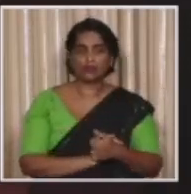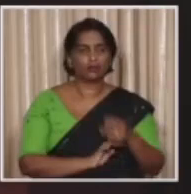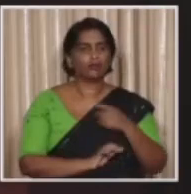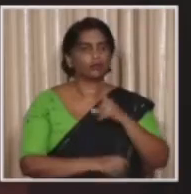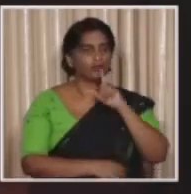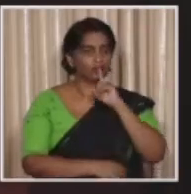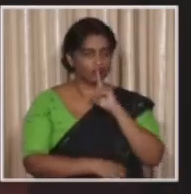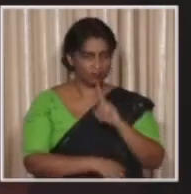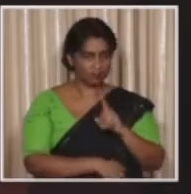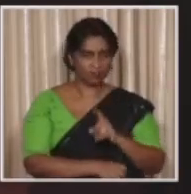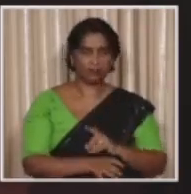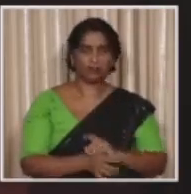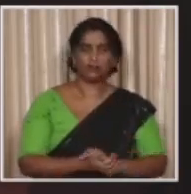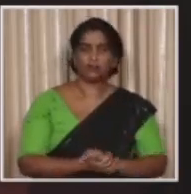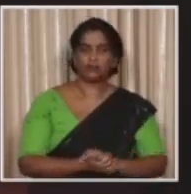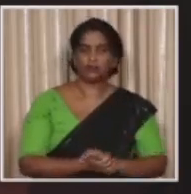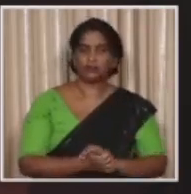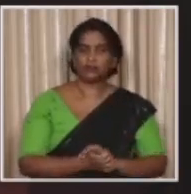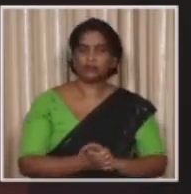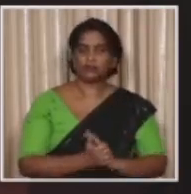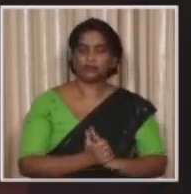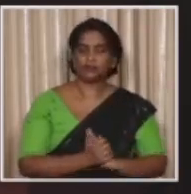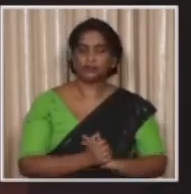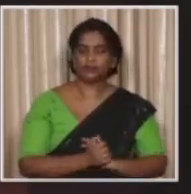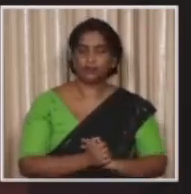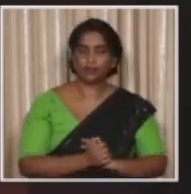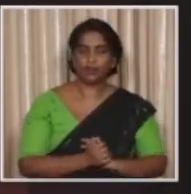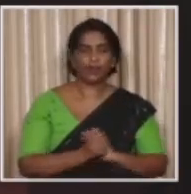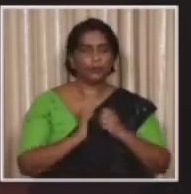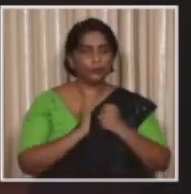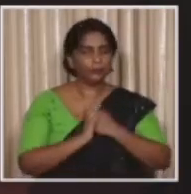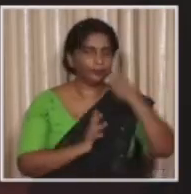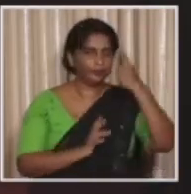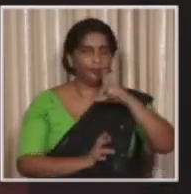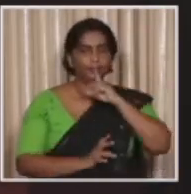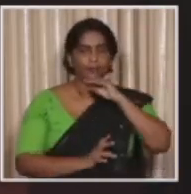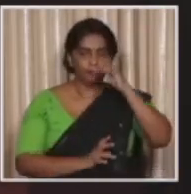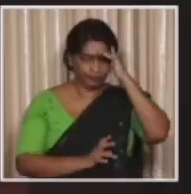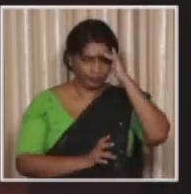කැමතියි. ගරු නියෝජ්‍ය කතානායකතුමනි,